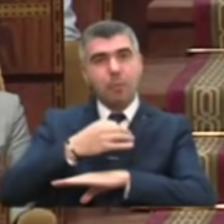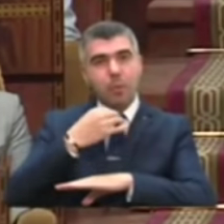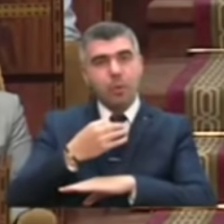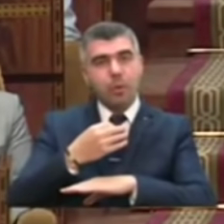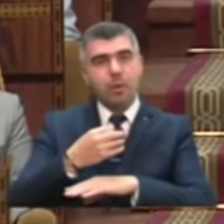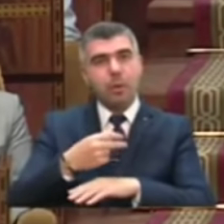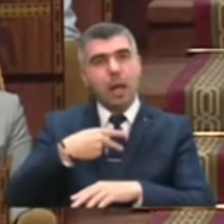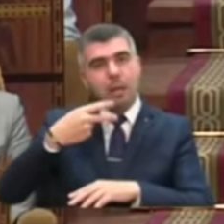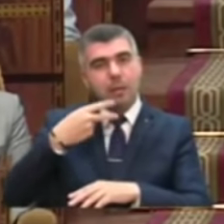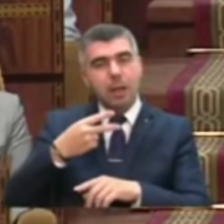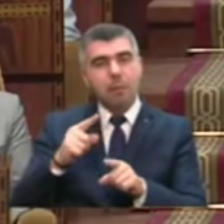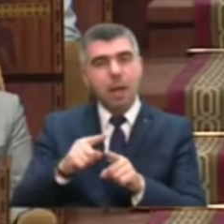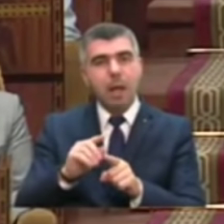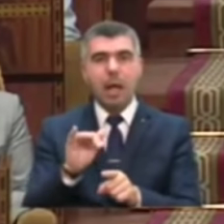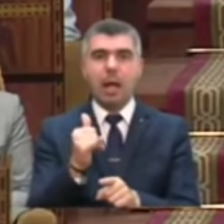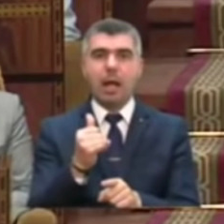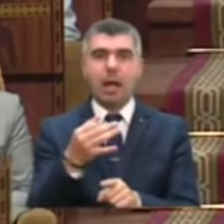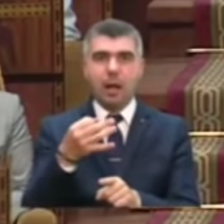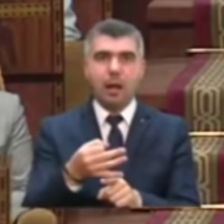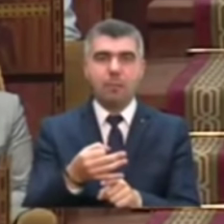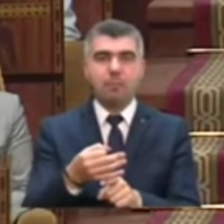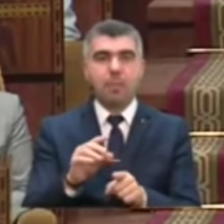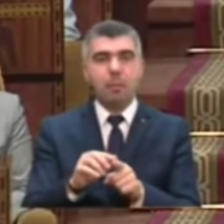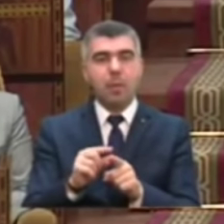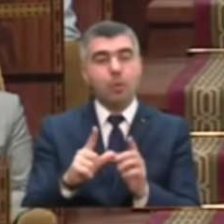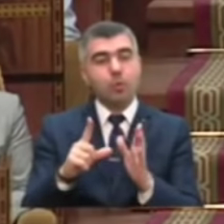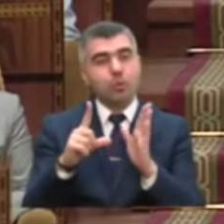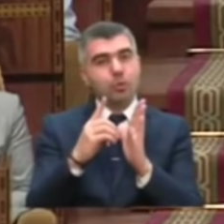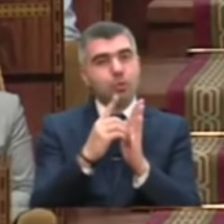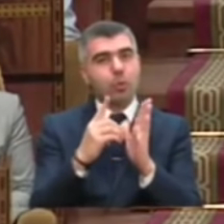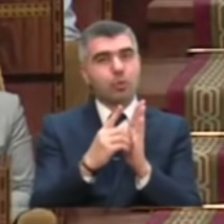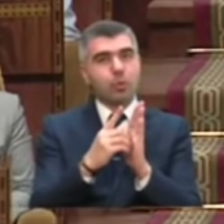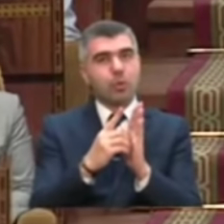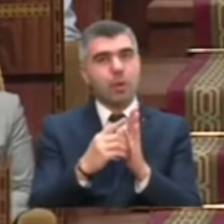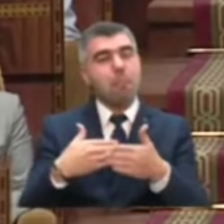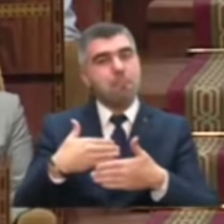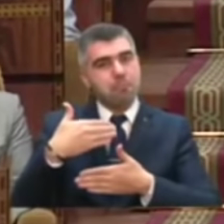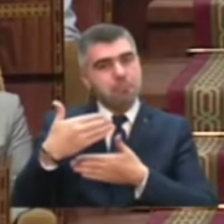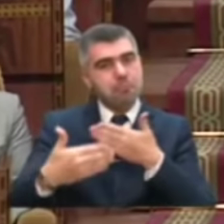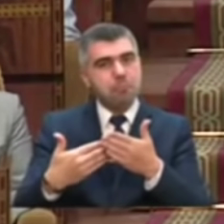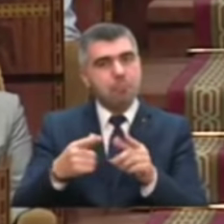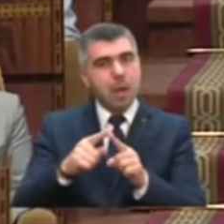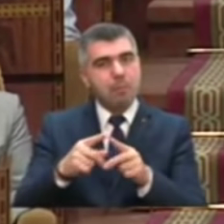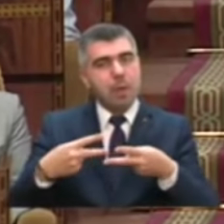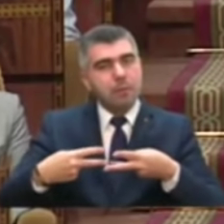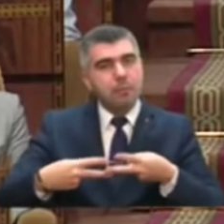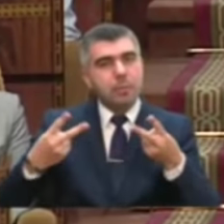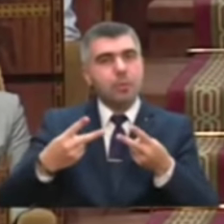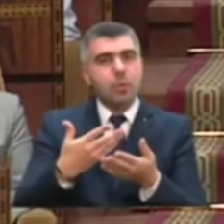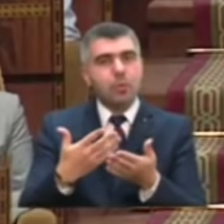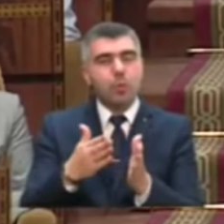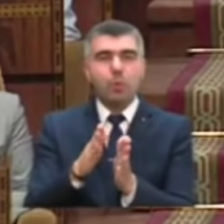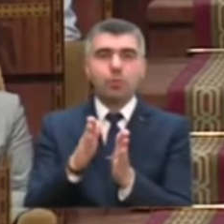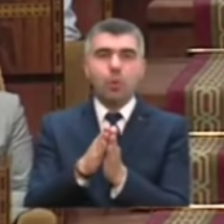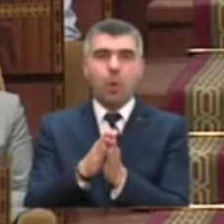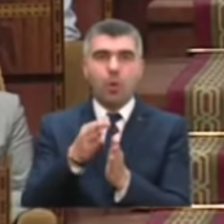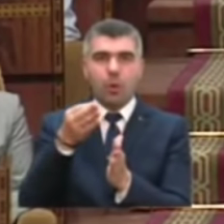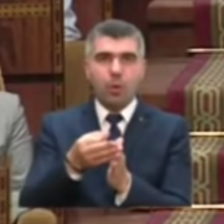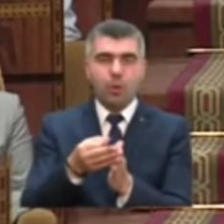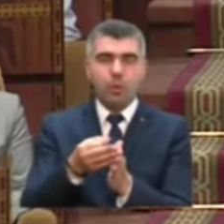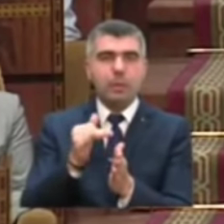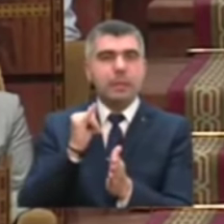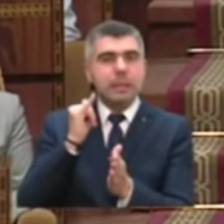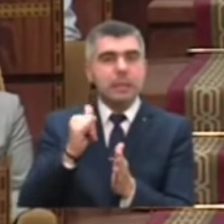باللغة العربية لأنه اللغة الدستورية في انتظار تنزيل الأمازيغية. وقد طالبنا في أكثر من